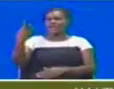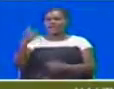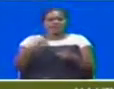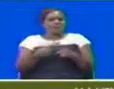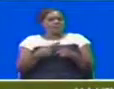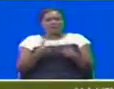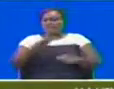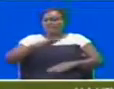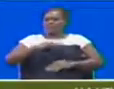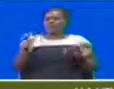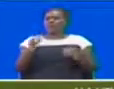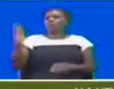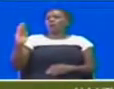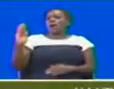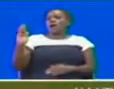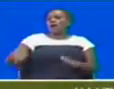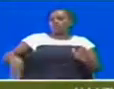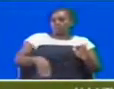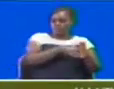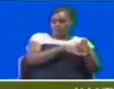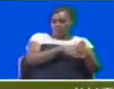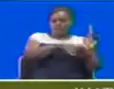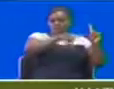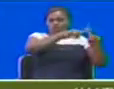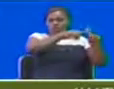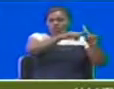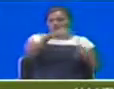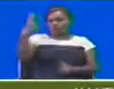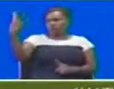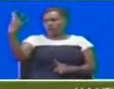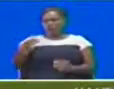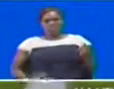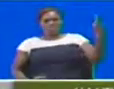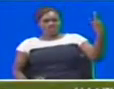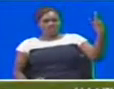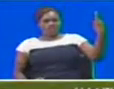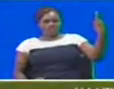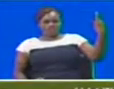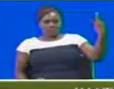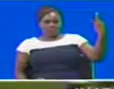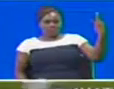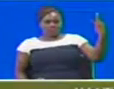lakini halikutosha kwani Ulinzi walibanduliwa nje kwa jumla ya mabao 4-3.